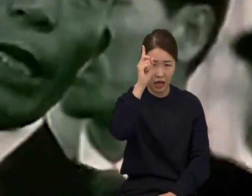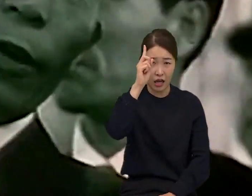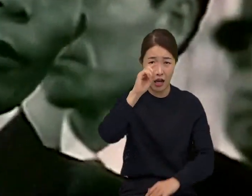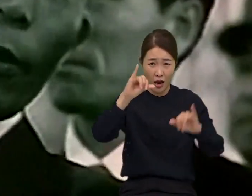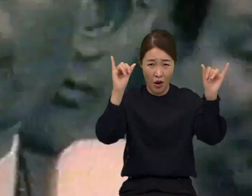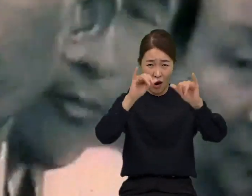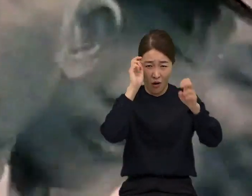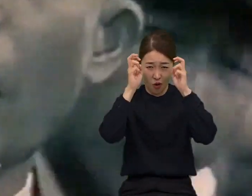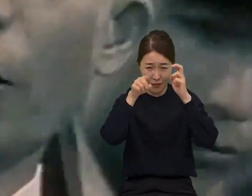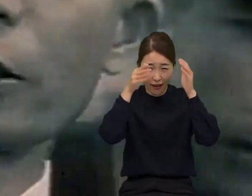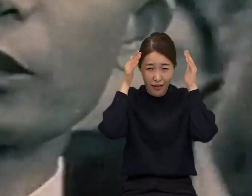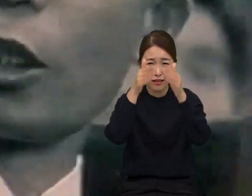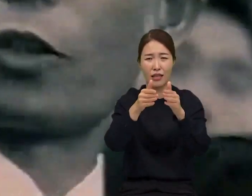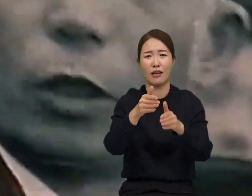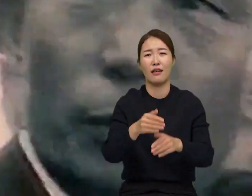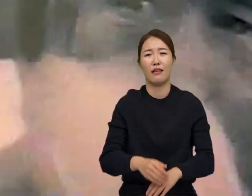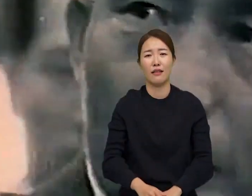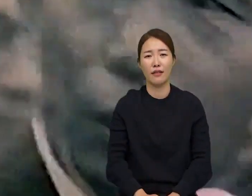전면적 중화공업화였다.